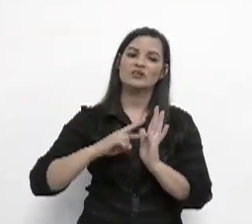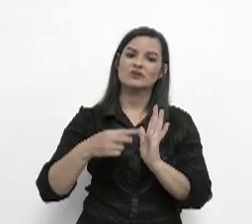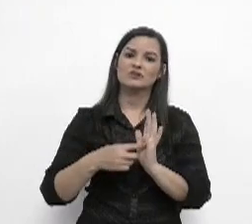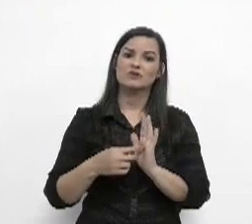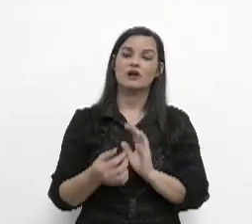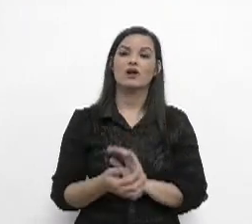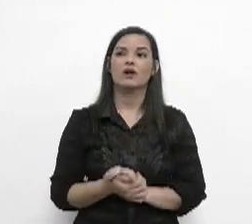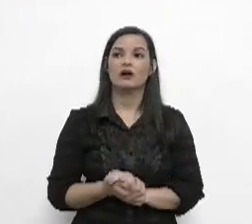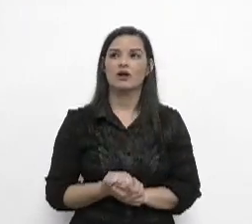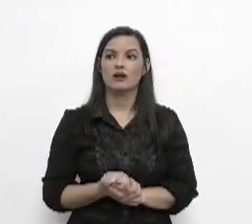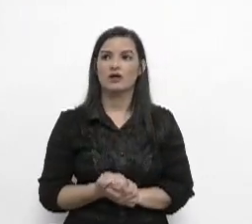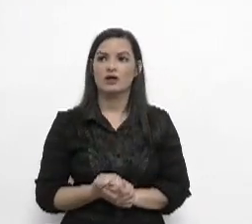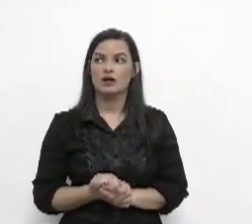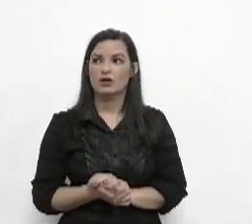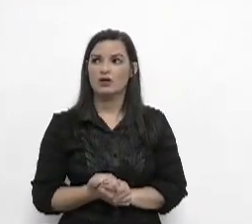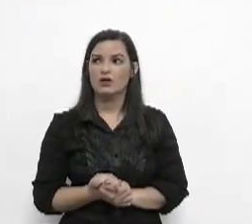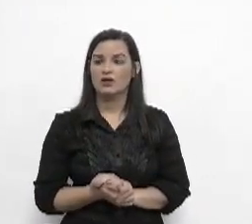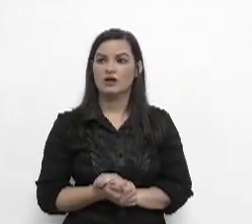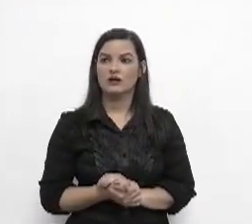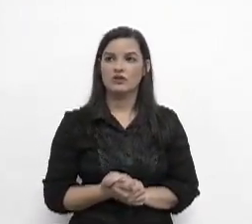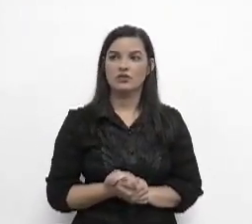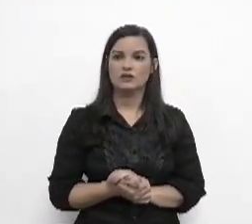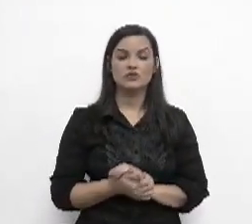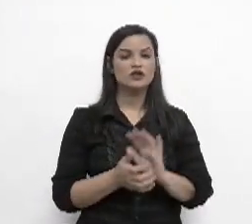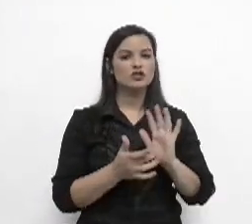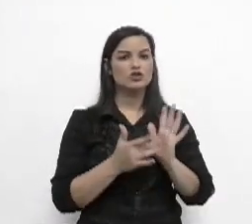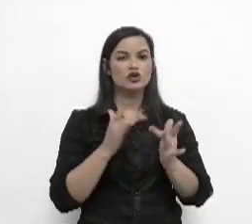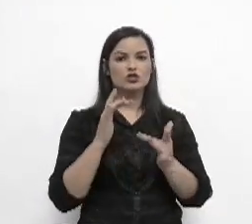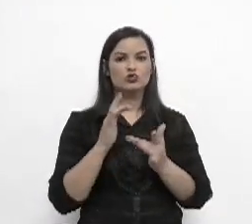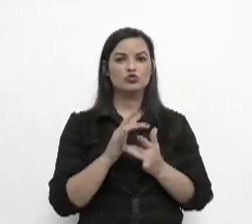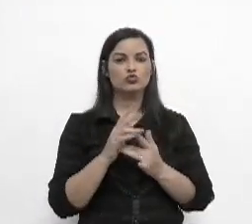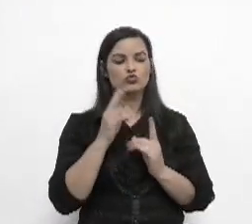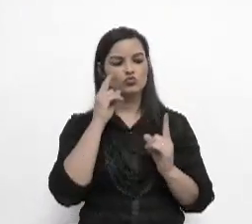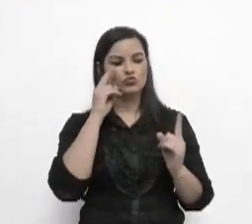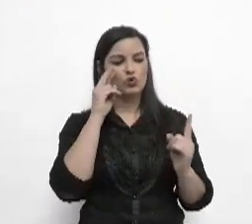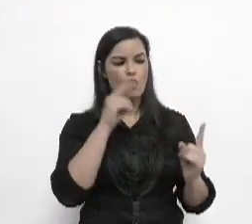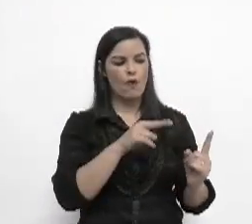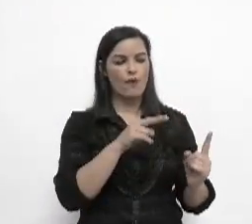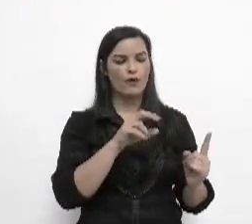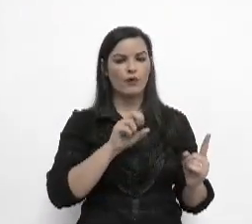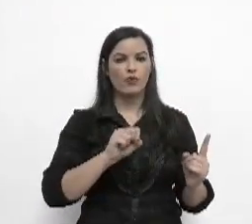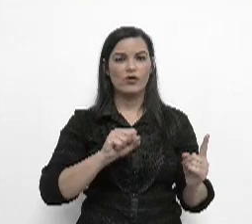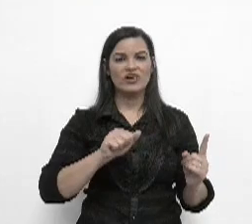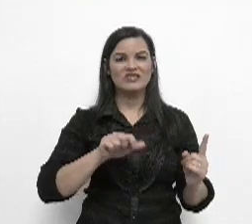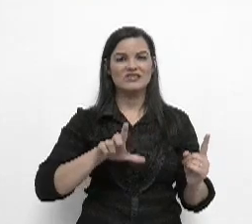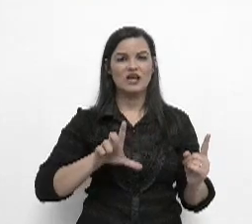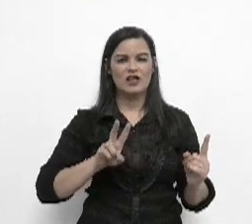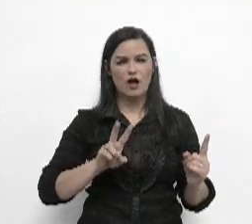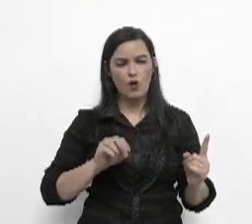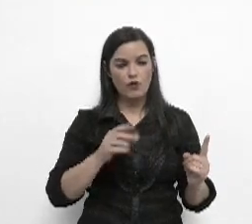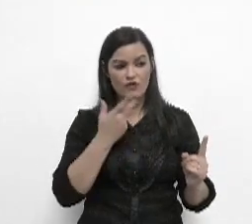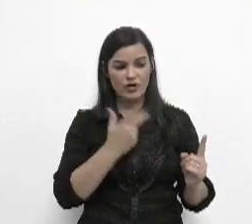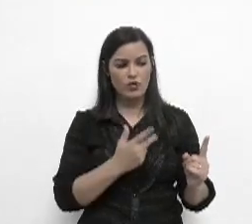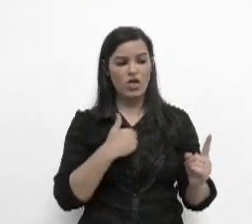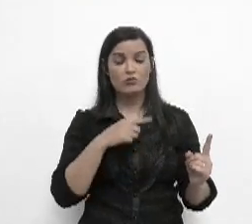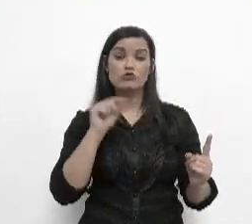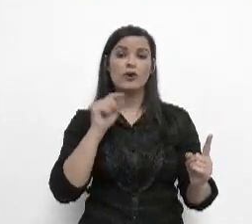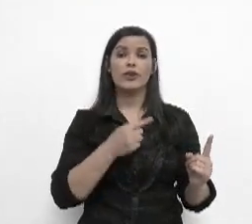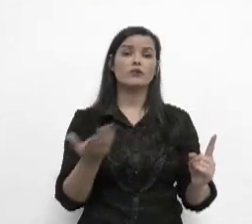de Saulo, para a condição dele. 내가 그를 선택했다라고 말씀합니다. Diz simplesmente: eu escolhi esse homem. 많은